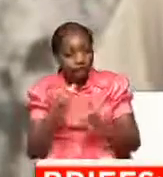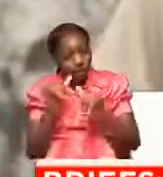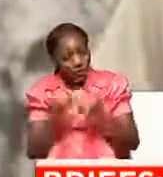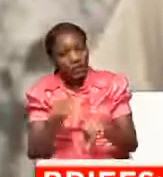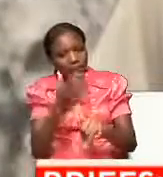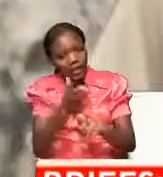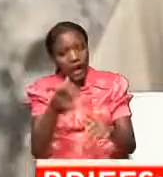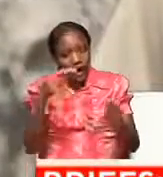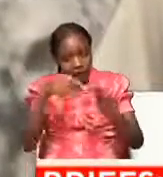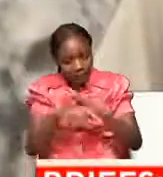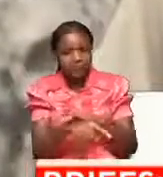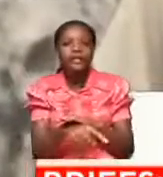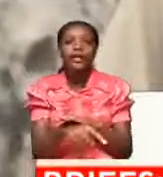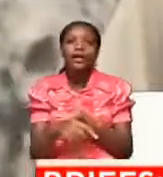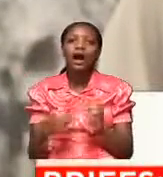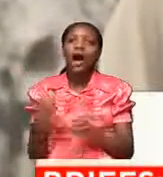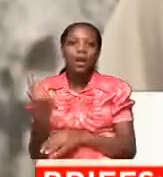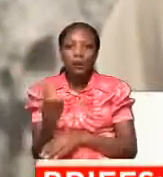ndani